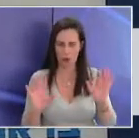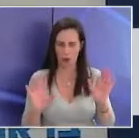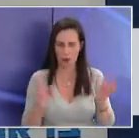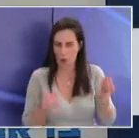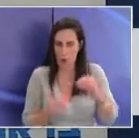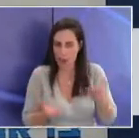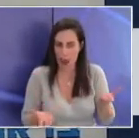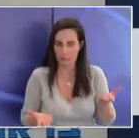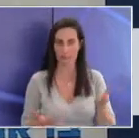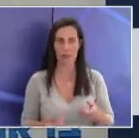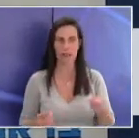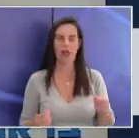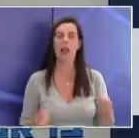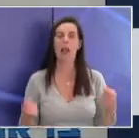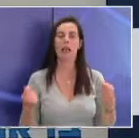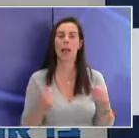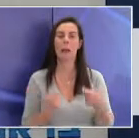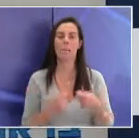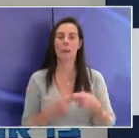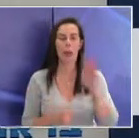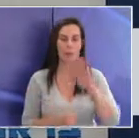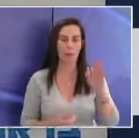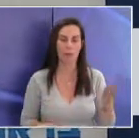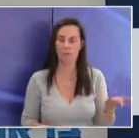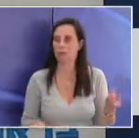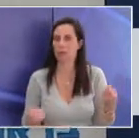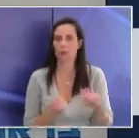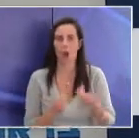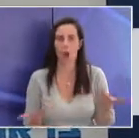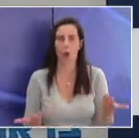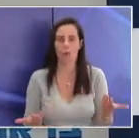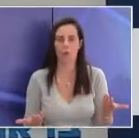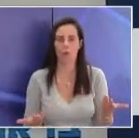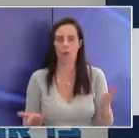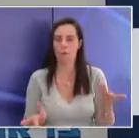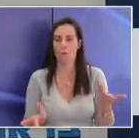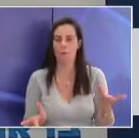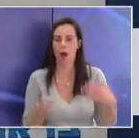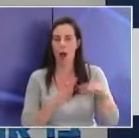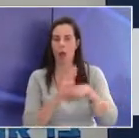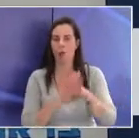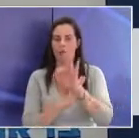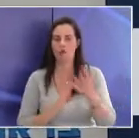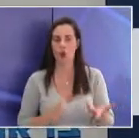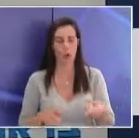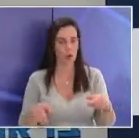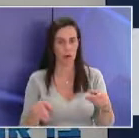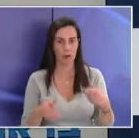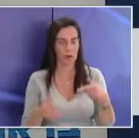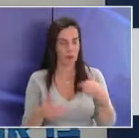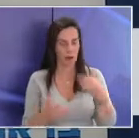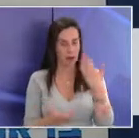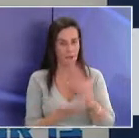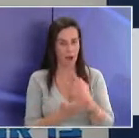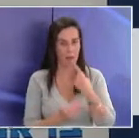נוספת. לגבי נתניהו, עוד פעם, תלוי קודם כל בקווי יסוד. כמו שכבר